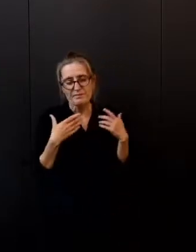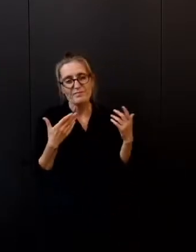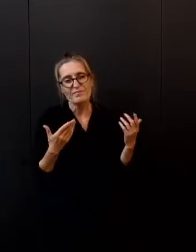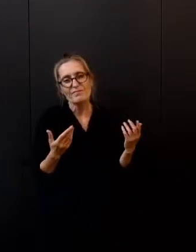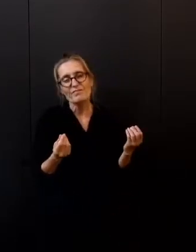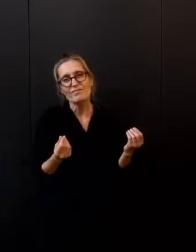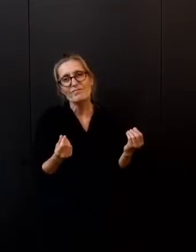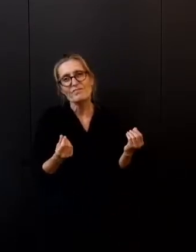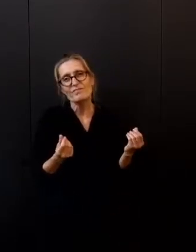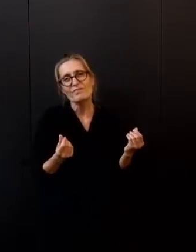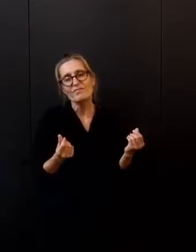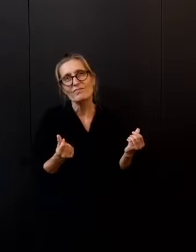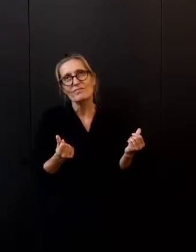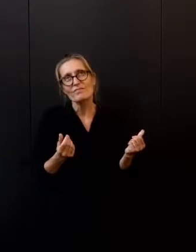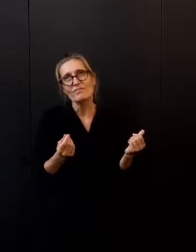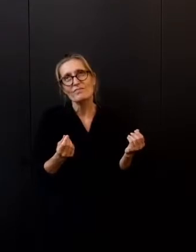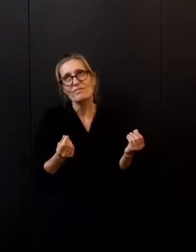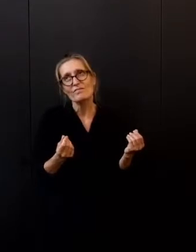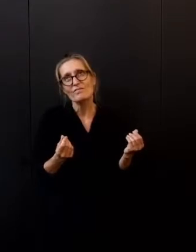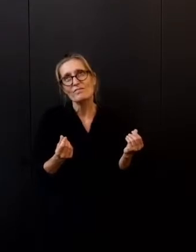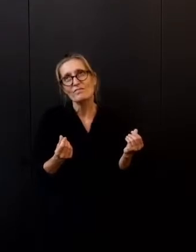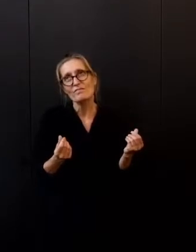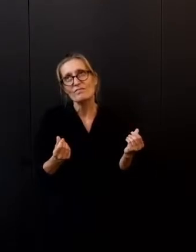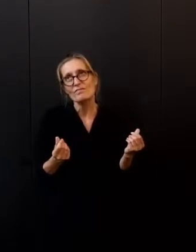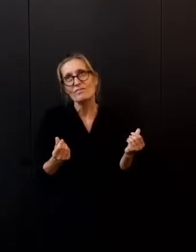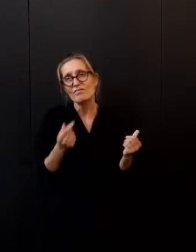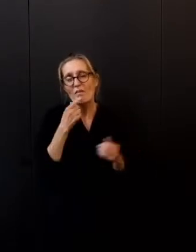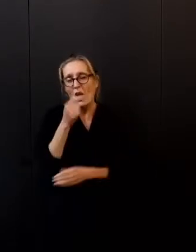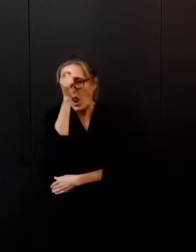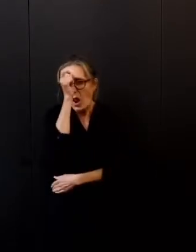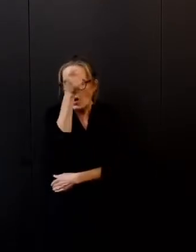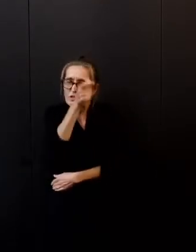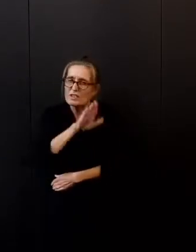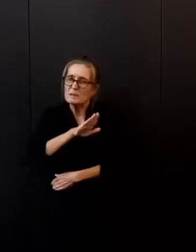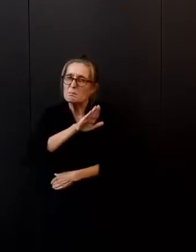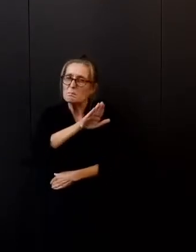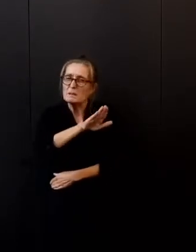J'ai pas la logique du dev.